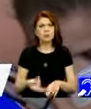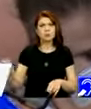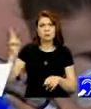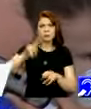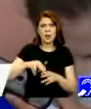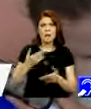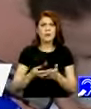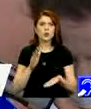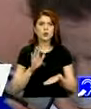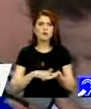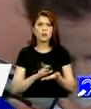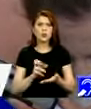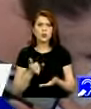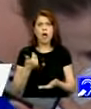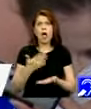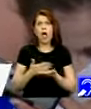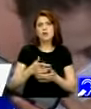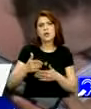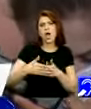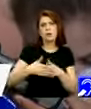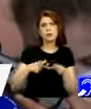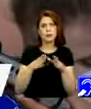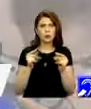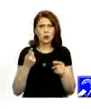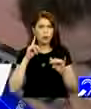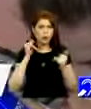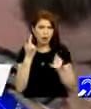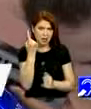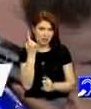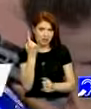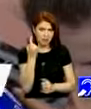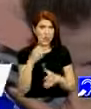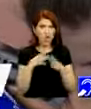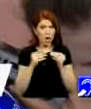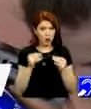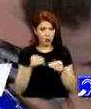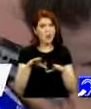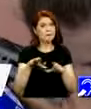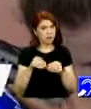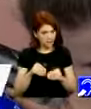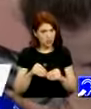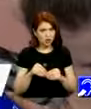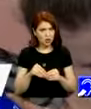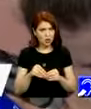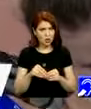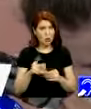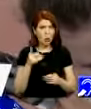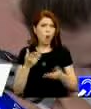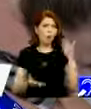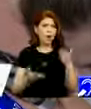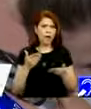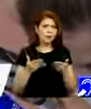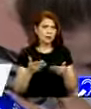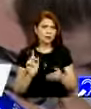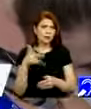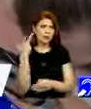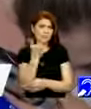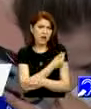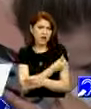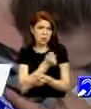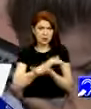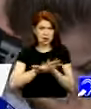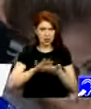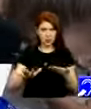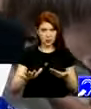pentru faptul că a existat în apropierea României un astfel de caz. România va primi o anumită cantitate de vaccinuri în mod